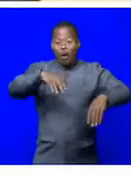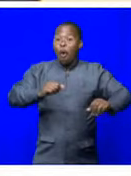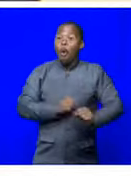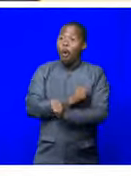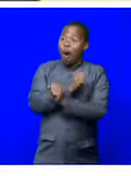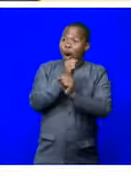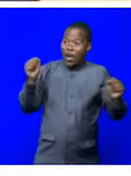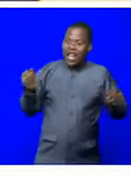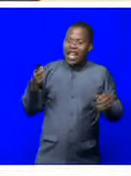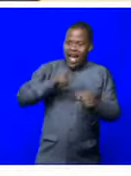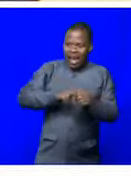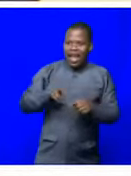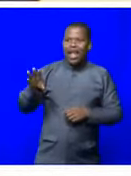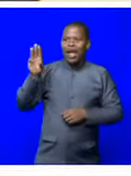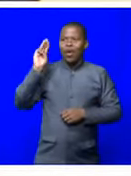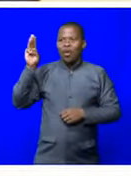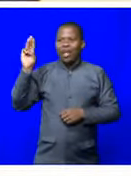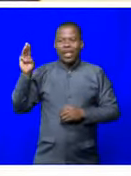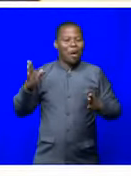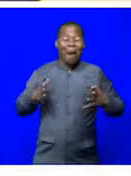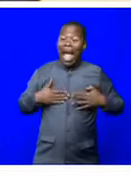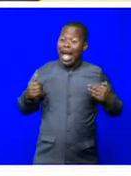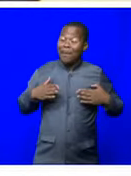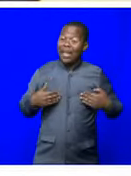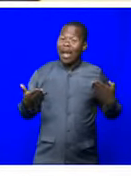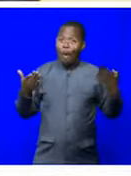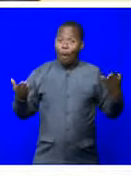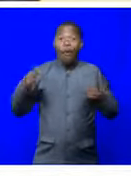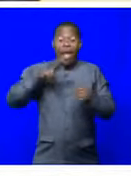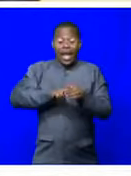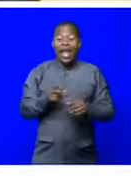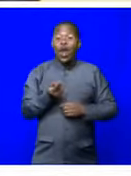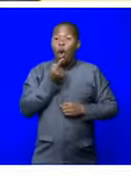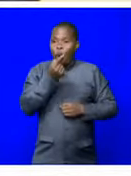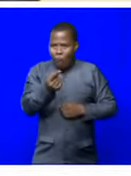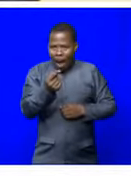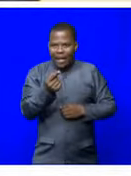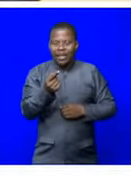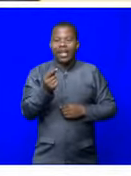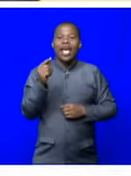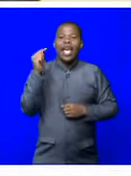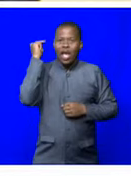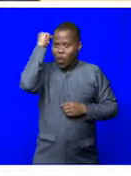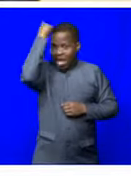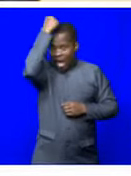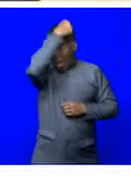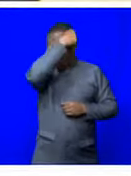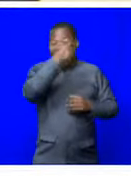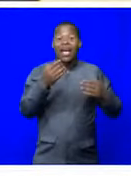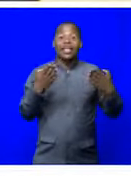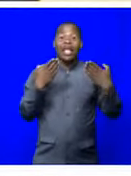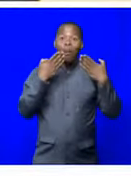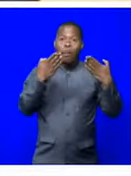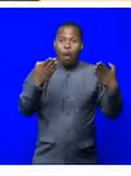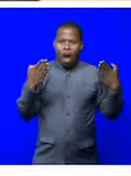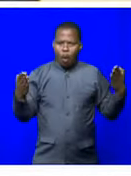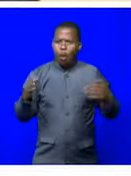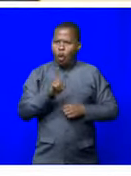naye waruto washo ukuthi awusimbongele ingwenyama kusize ikhiphe le